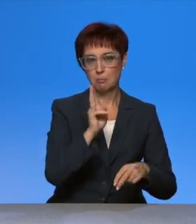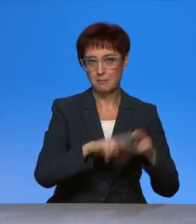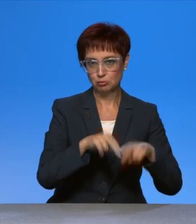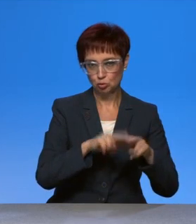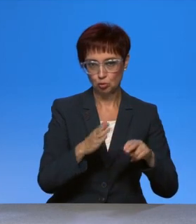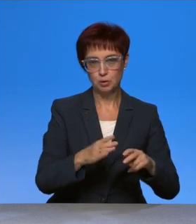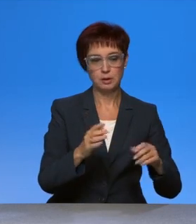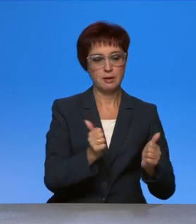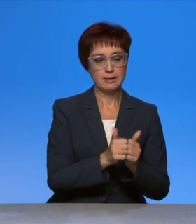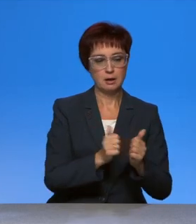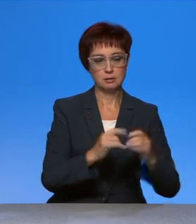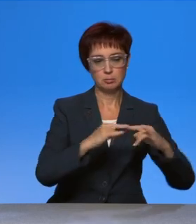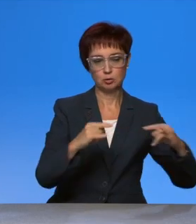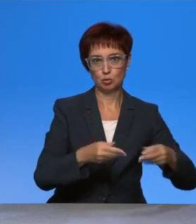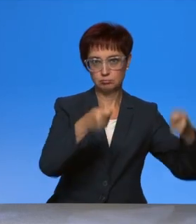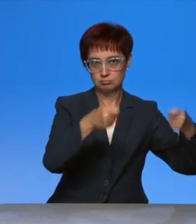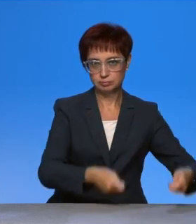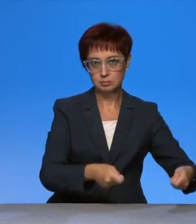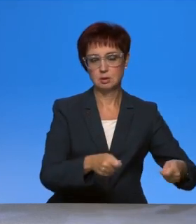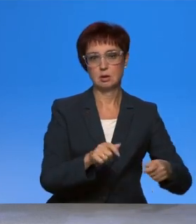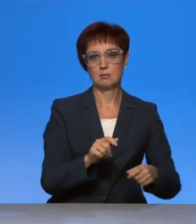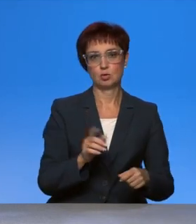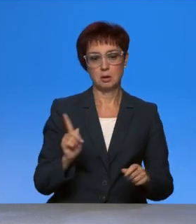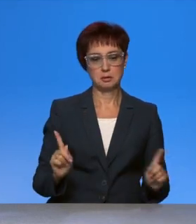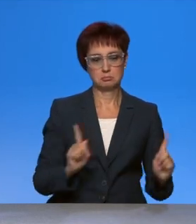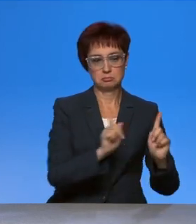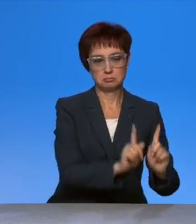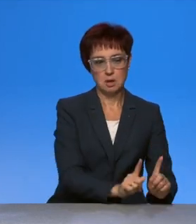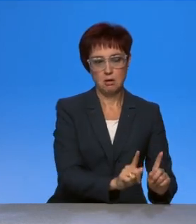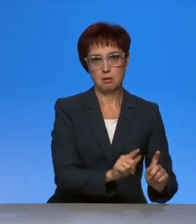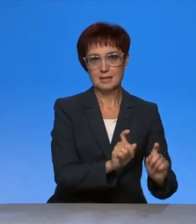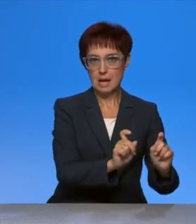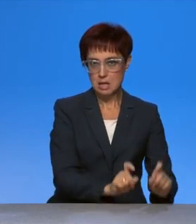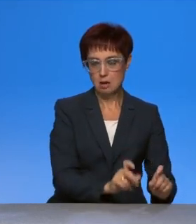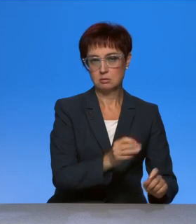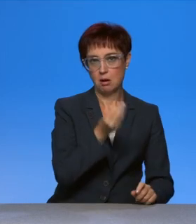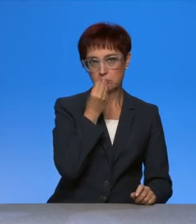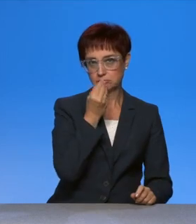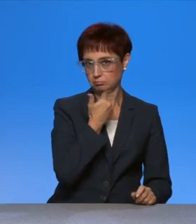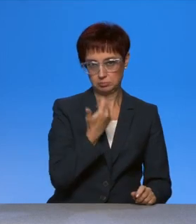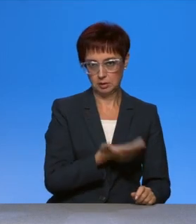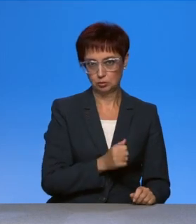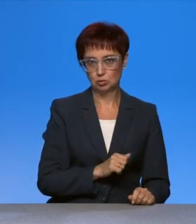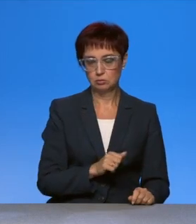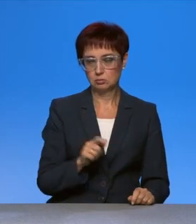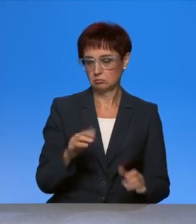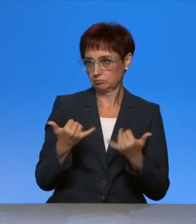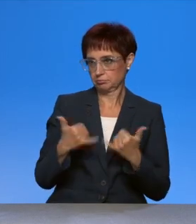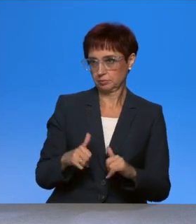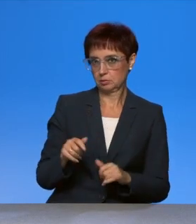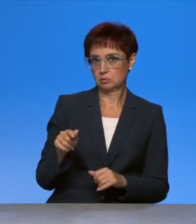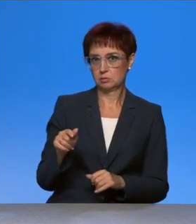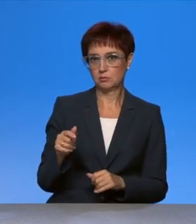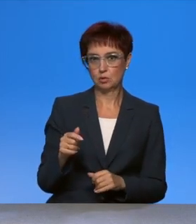говорят: слушайте, ребят, ну как так? Вы же приходите и садитесь за стол, ждете еды. Ну вы понимаете, что это